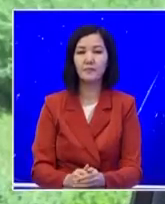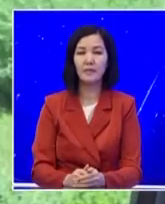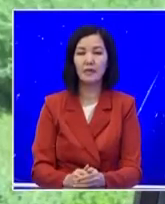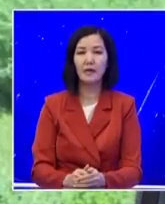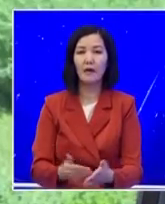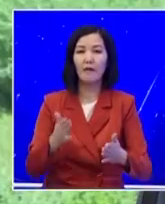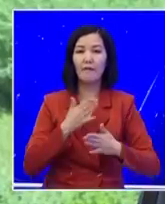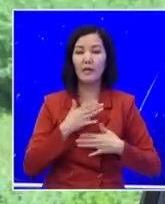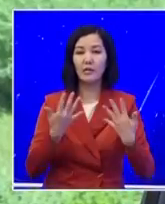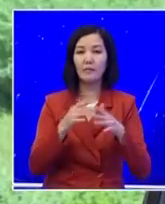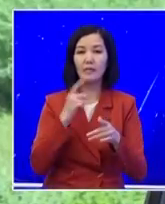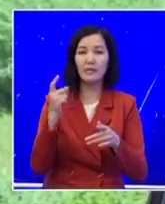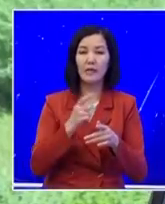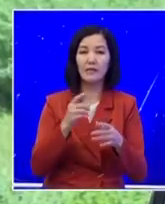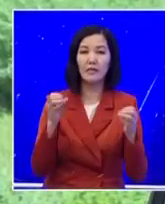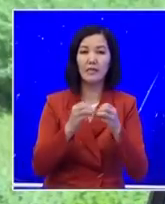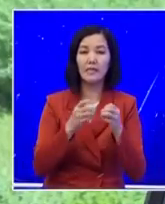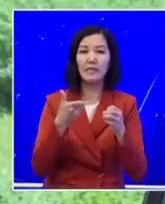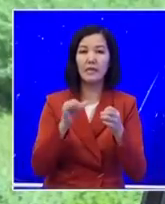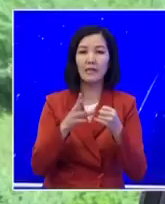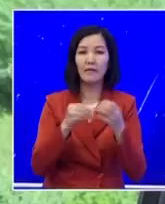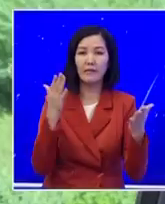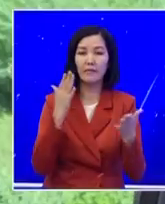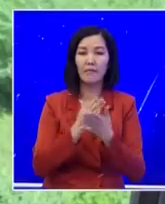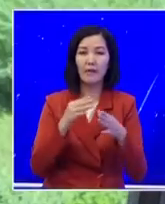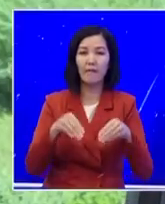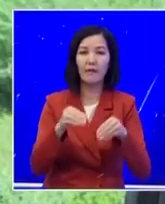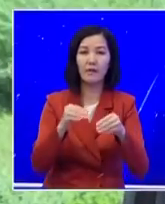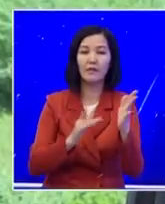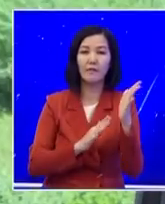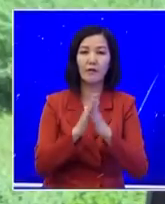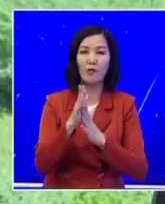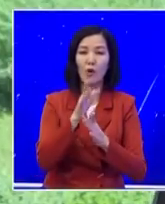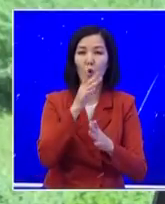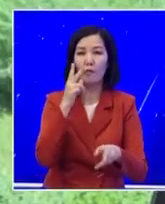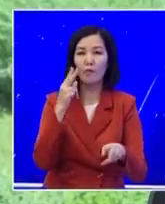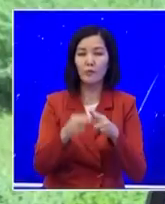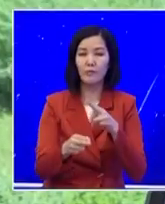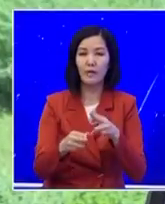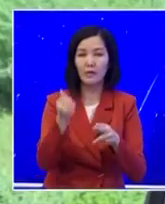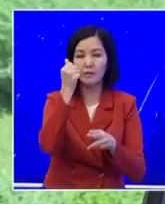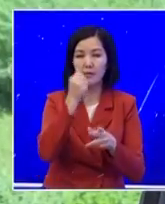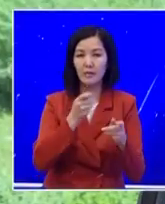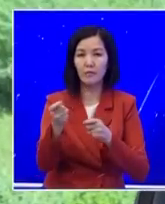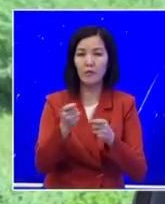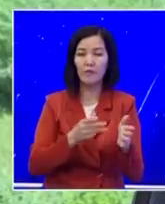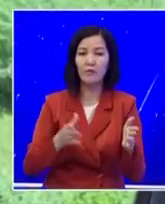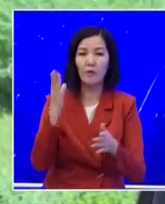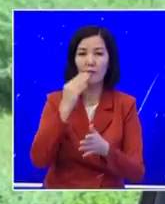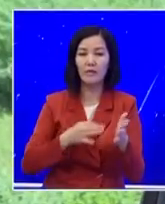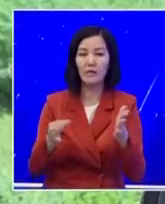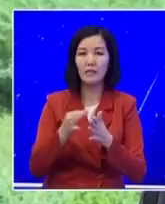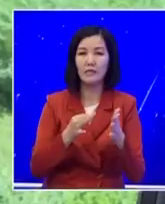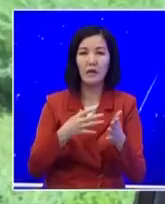В нашем хозяйстве 10 гектаров посевных земель, выращиваем люцерну. Все работы вовремя успели, спасибо руководству области. Скажу,